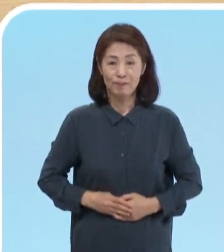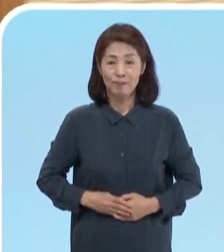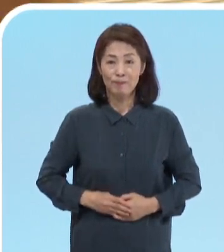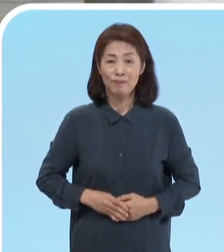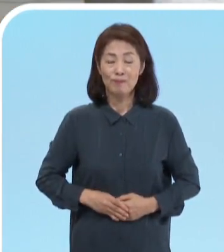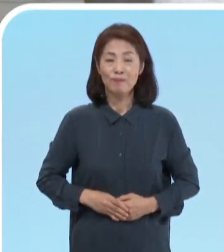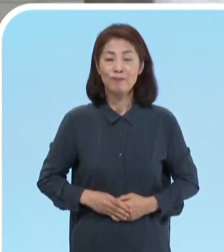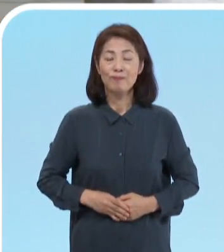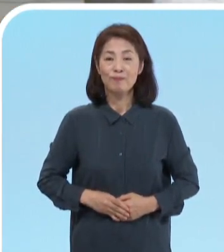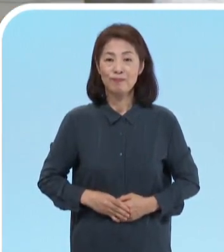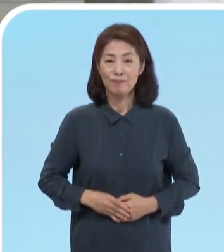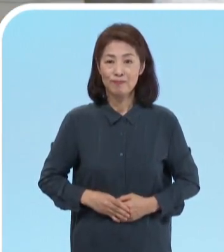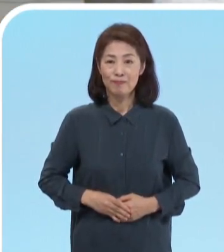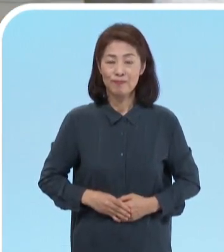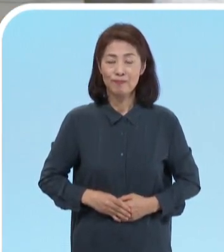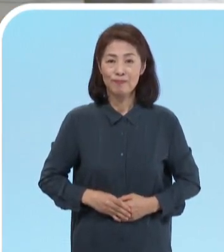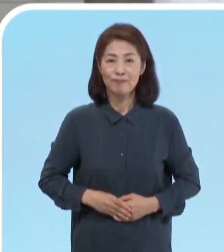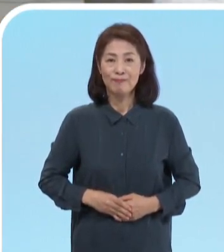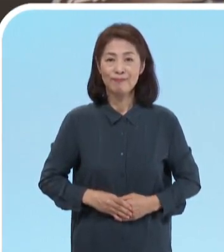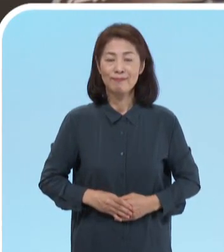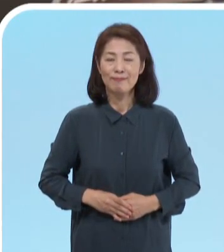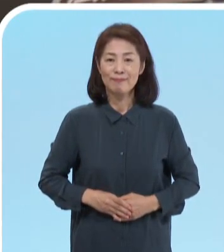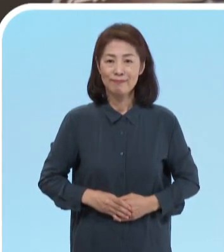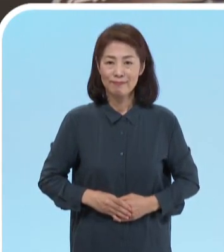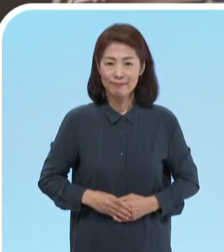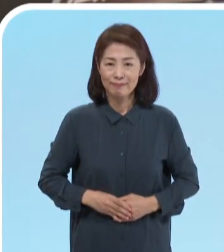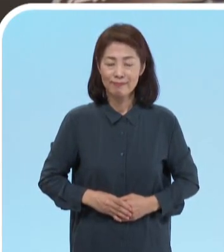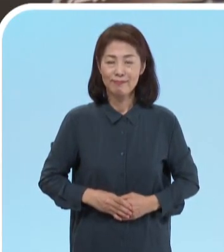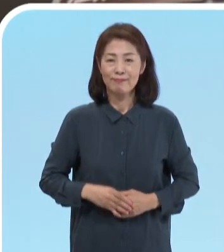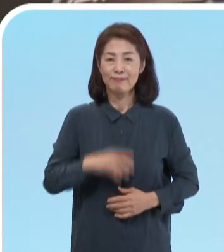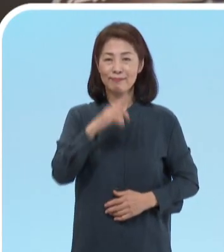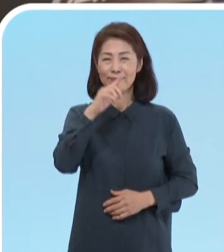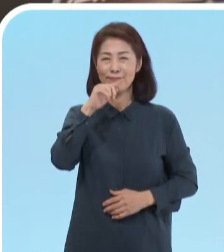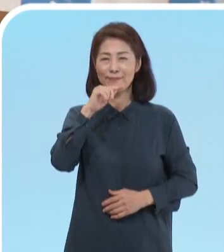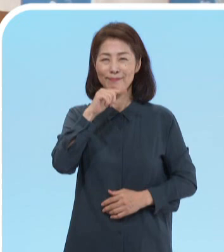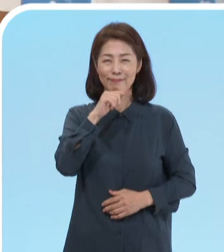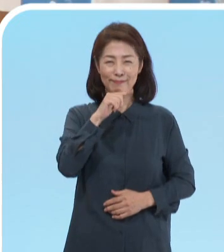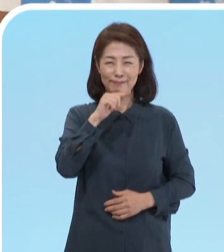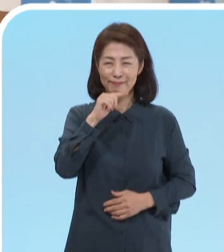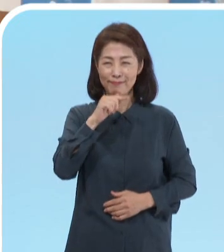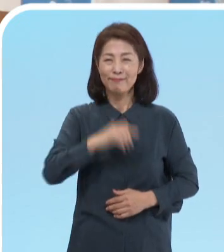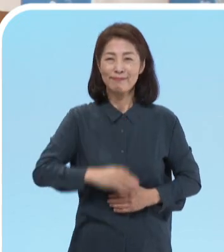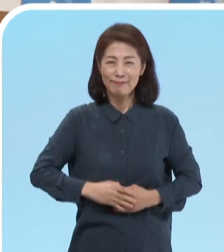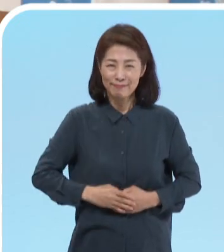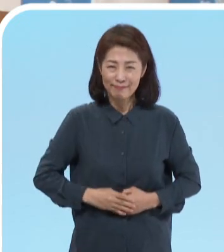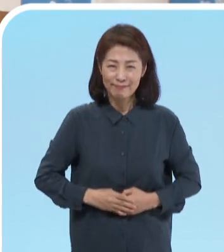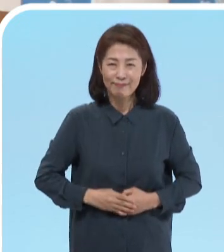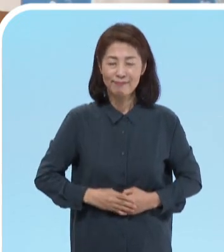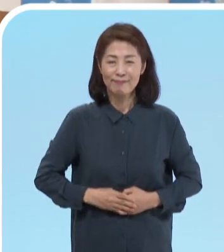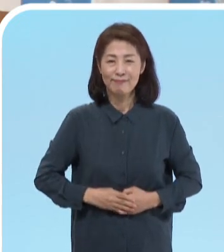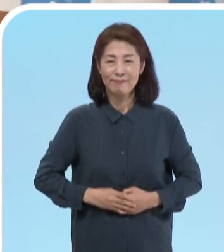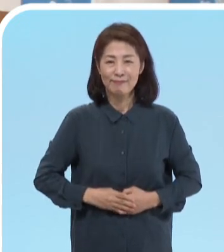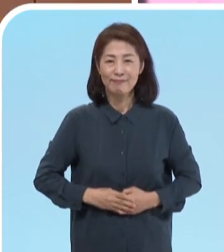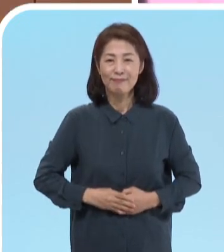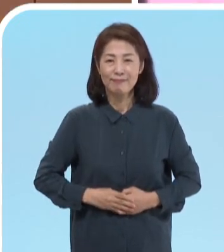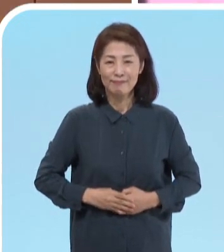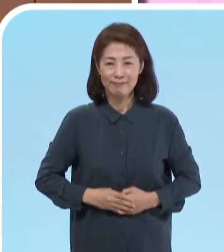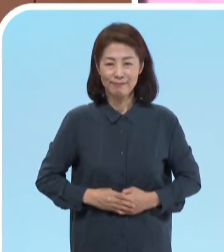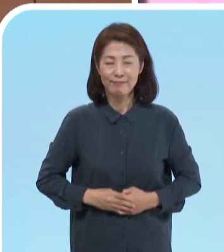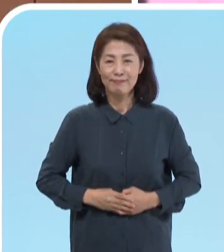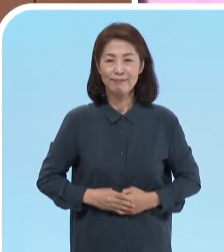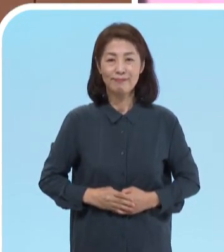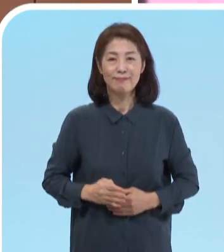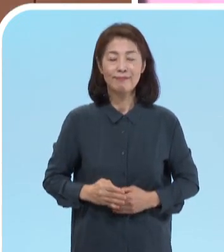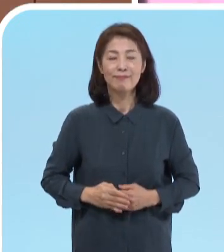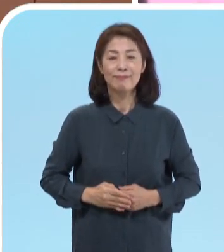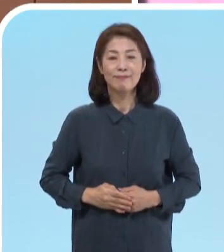わ、いやこれは、いやいやいやいや、もうなんかすごい、はい、